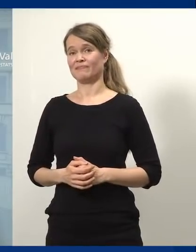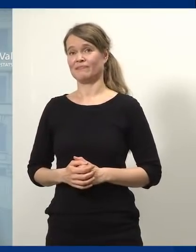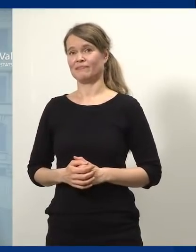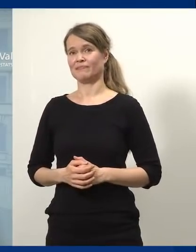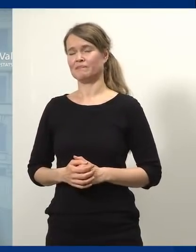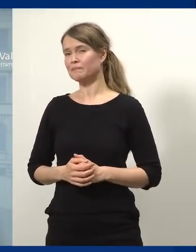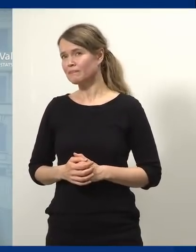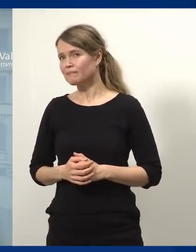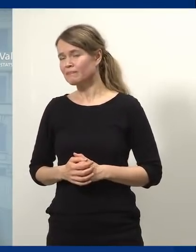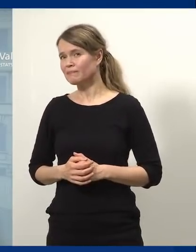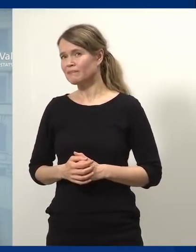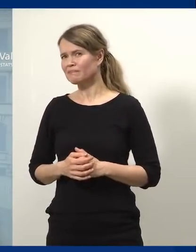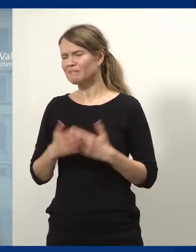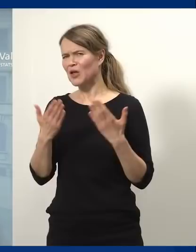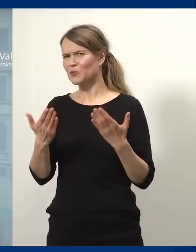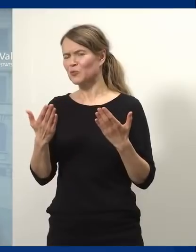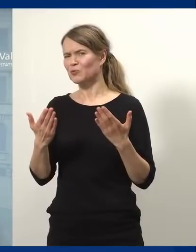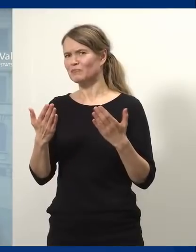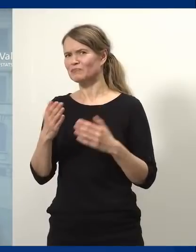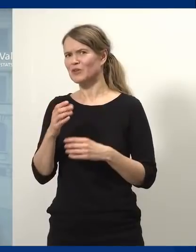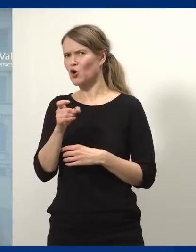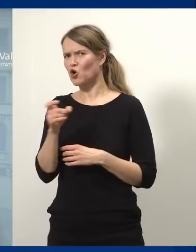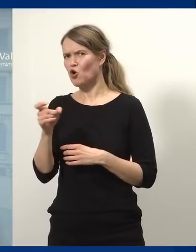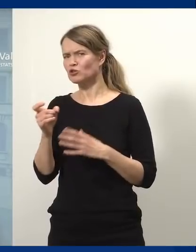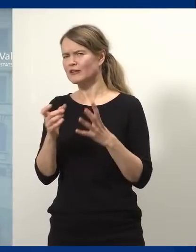Nyt Hanna Grosteen täältä katosi.